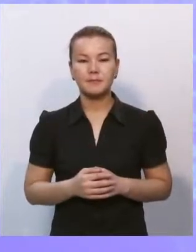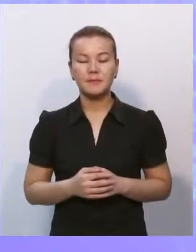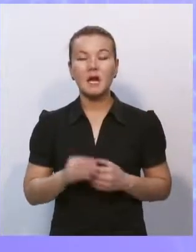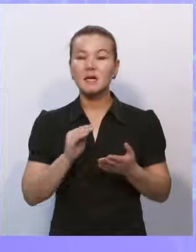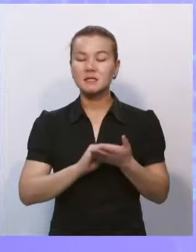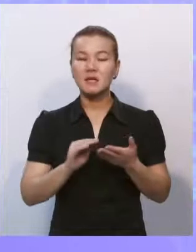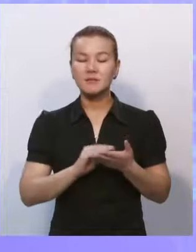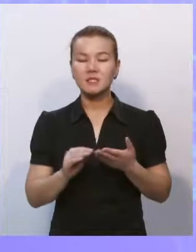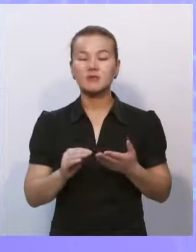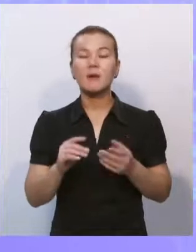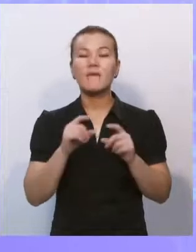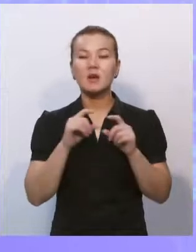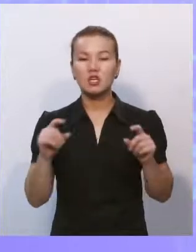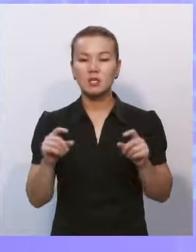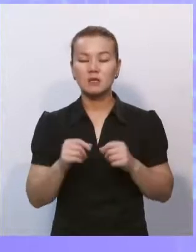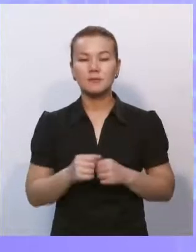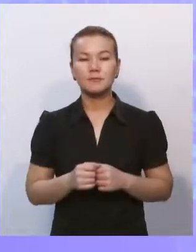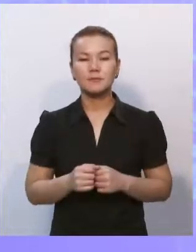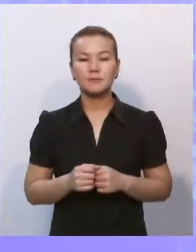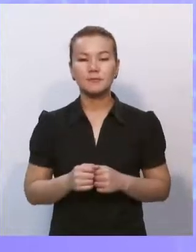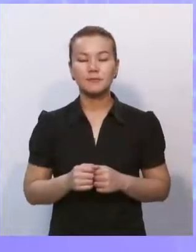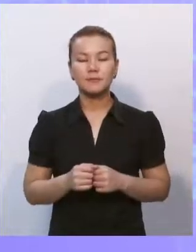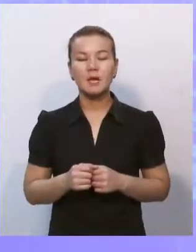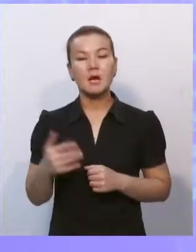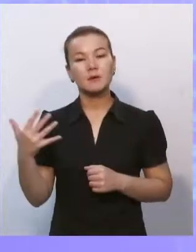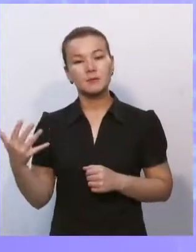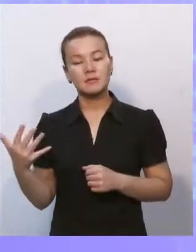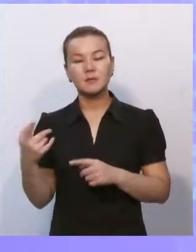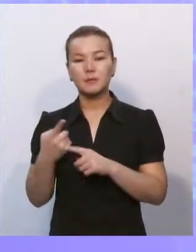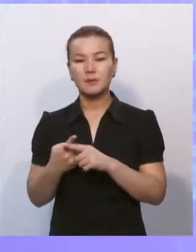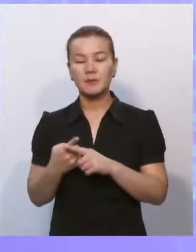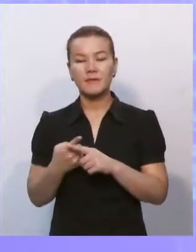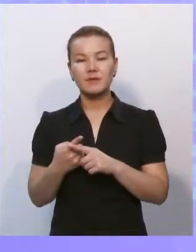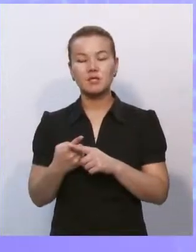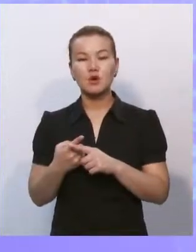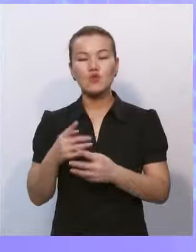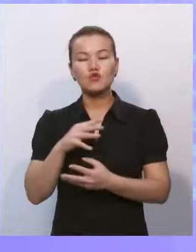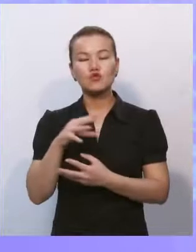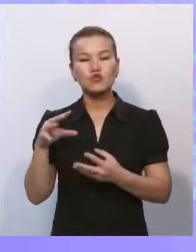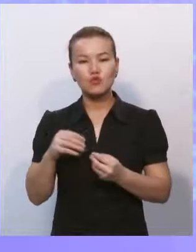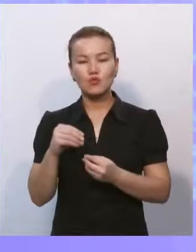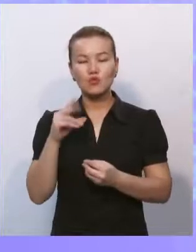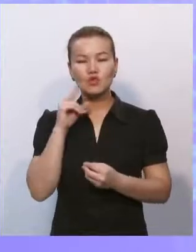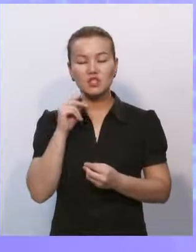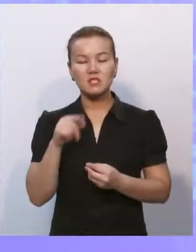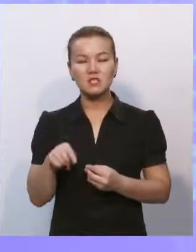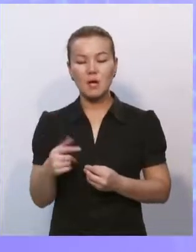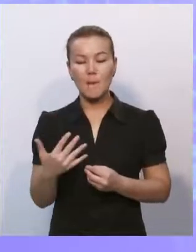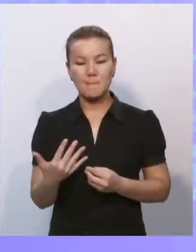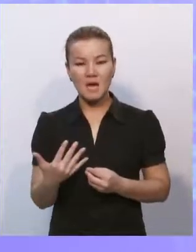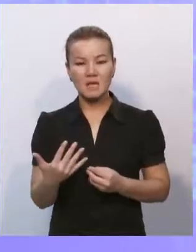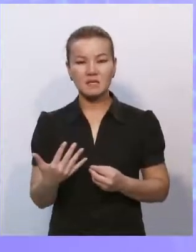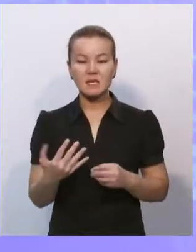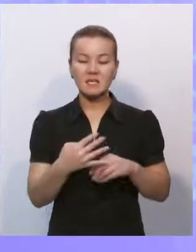запишем выражение 5 и прибавить сумму чисел 5